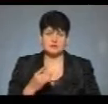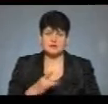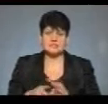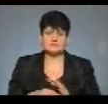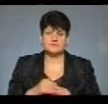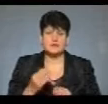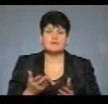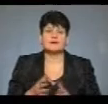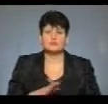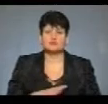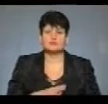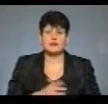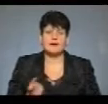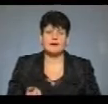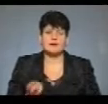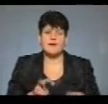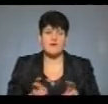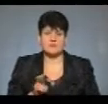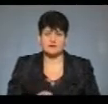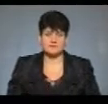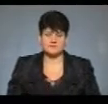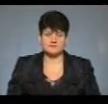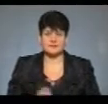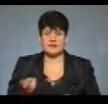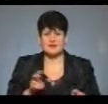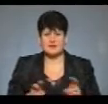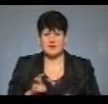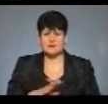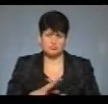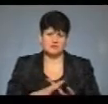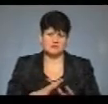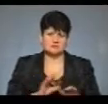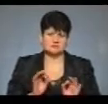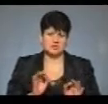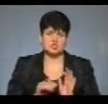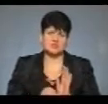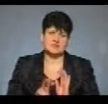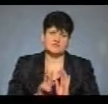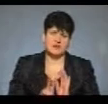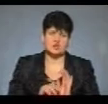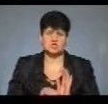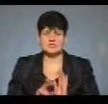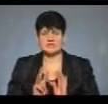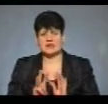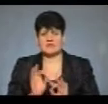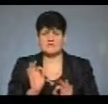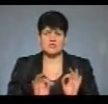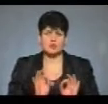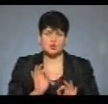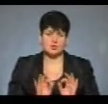Власне, яка була явка, перш за все? Явка була, скажімо, досить високою, 62-63%,